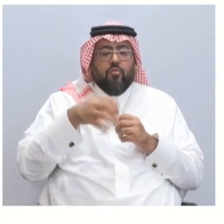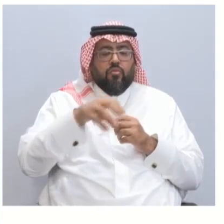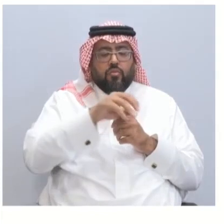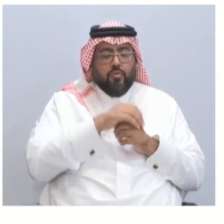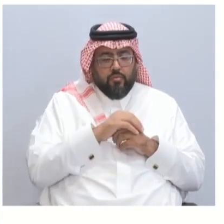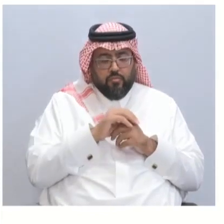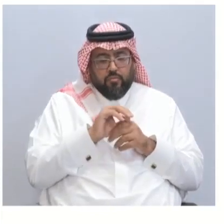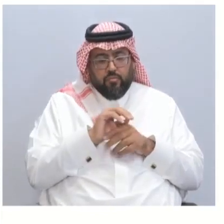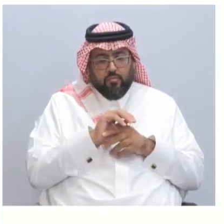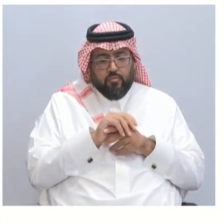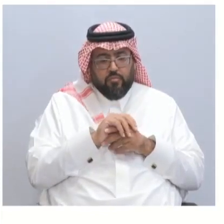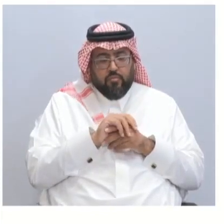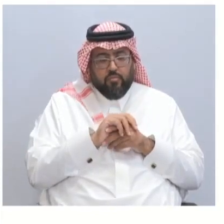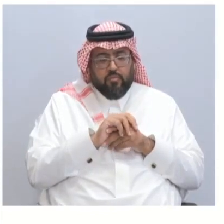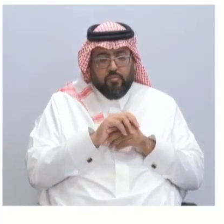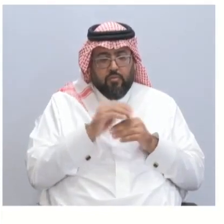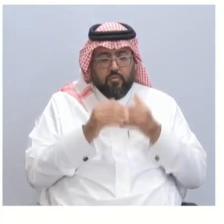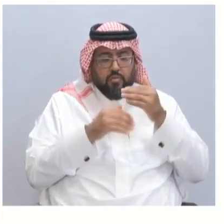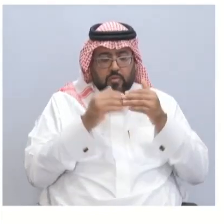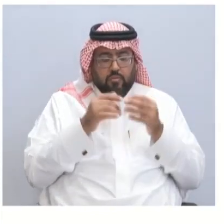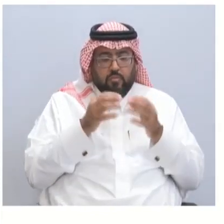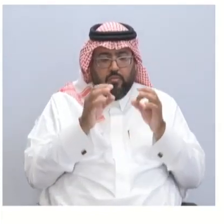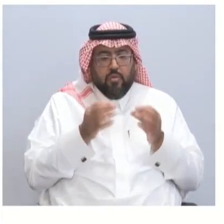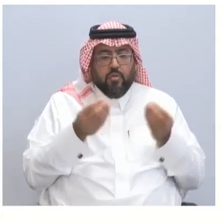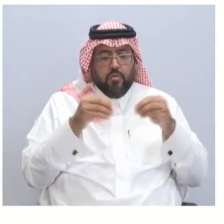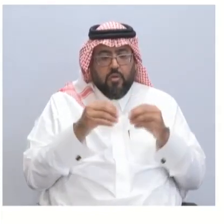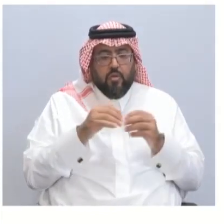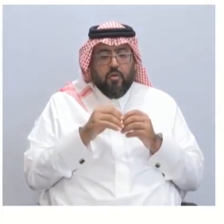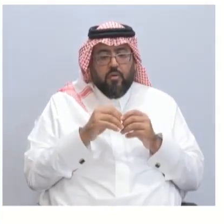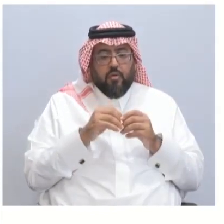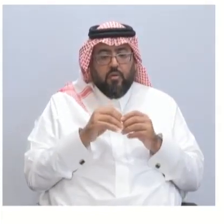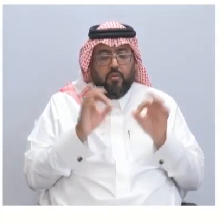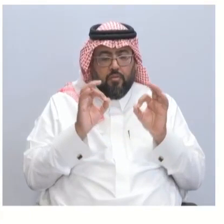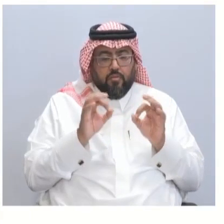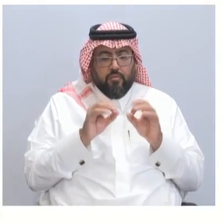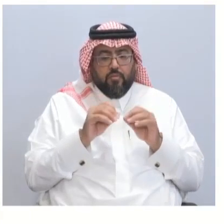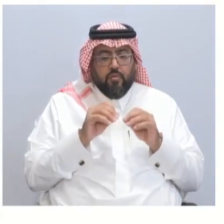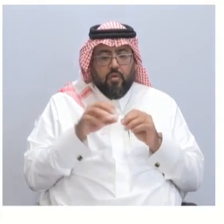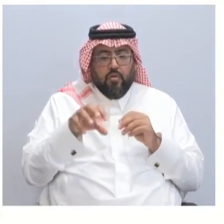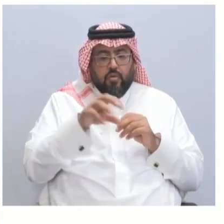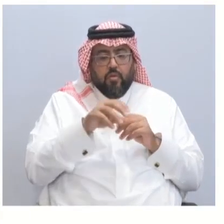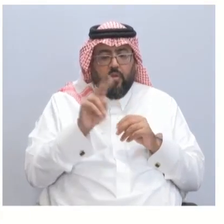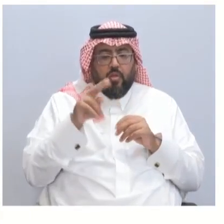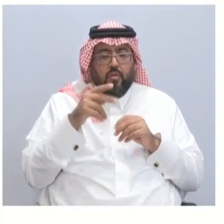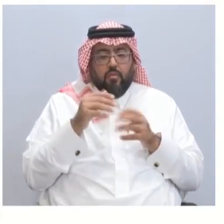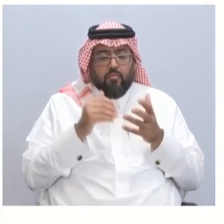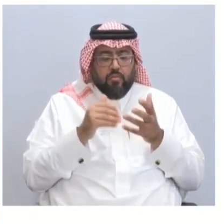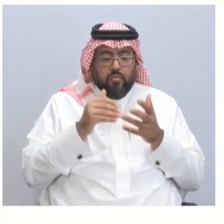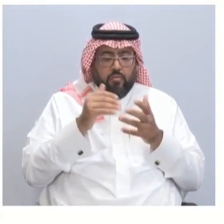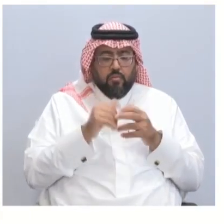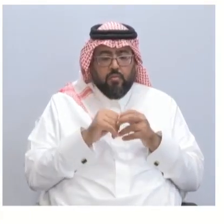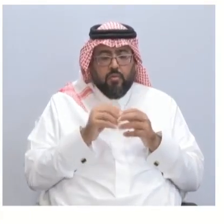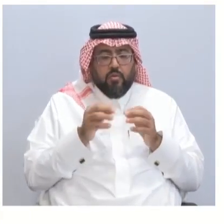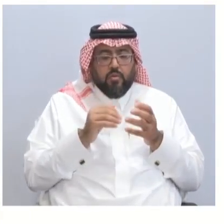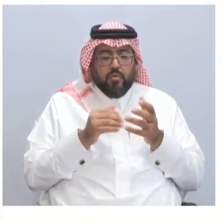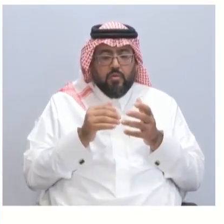ومشتقاتها ومن اجل تحسين الانتاج الحيواني وزيادته اتخذت دول مجلس التعاون خطوات